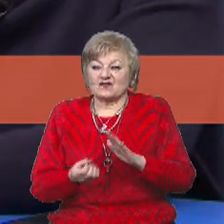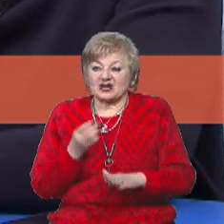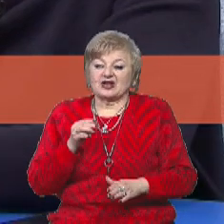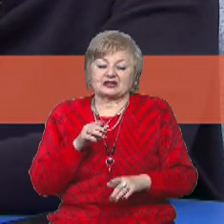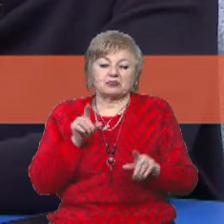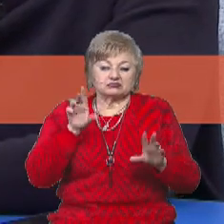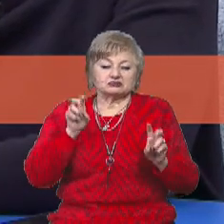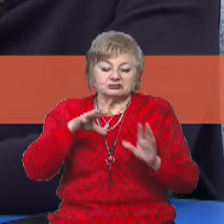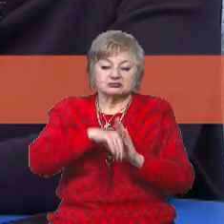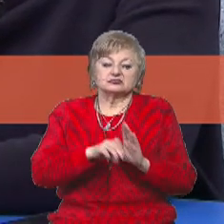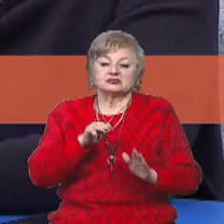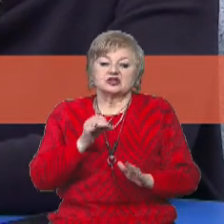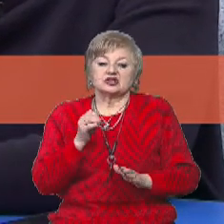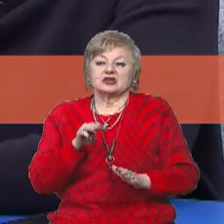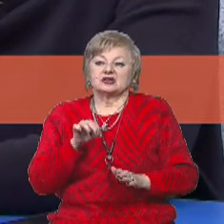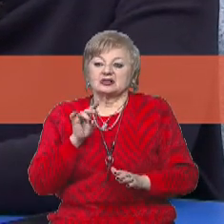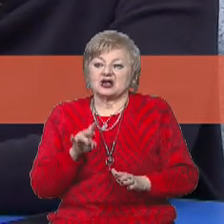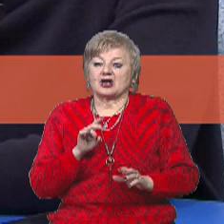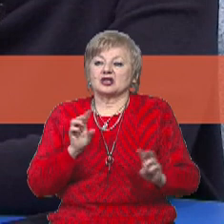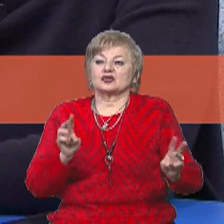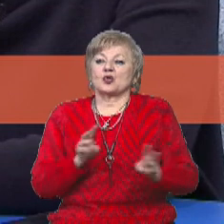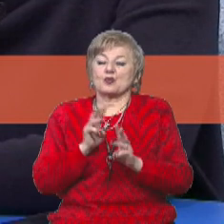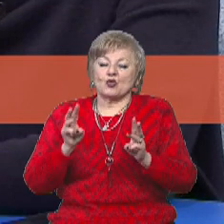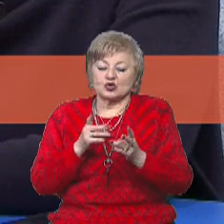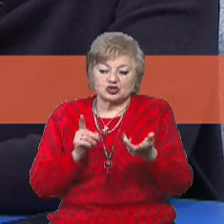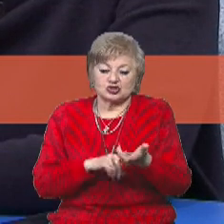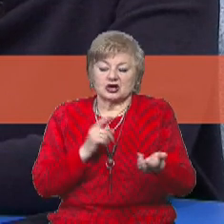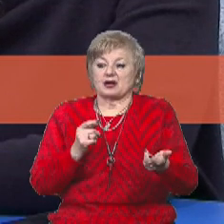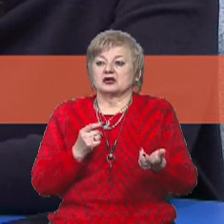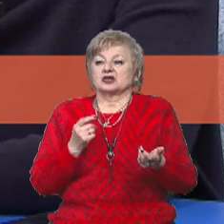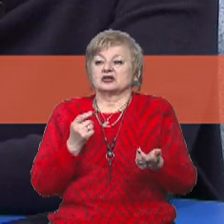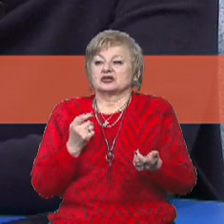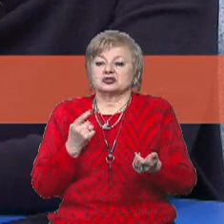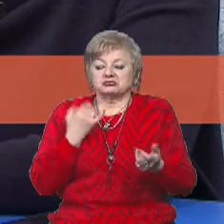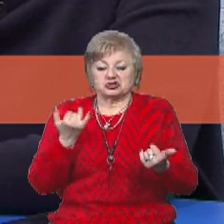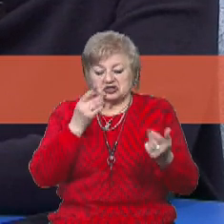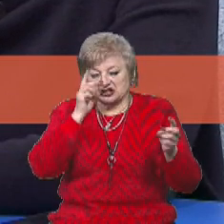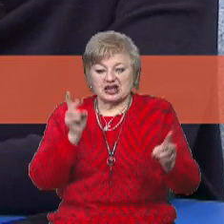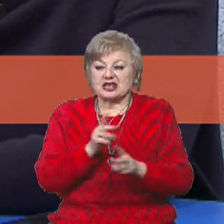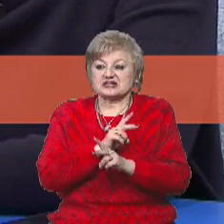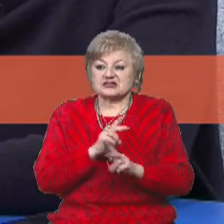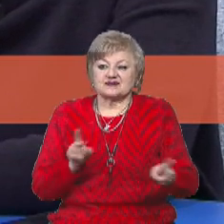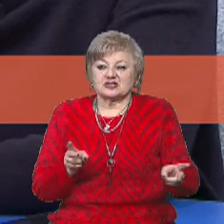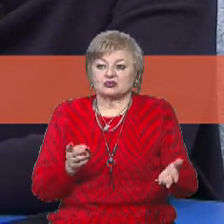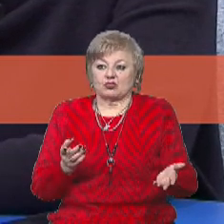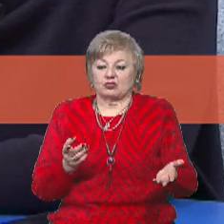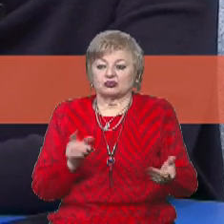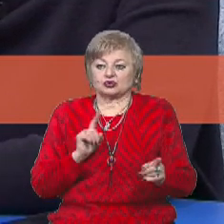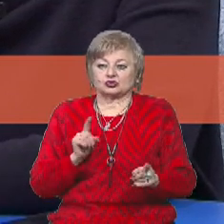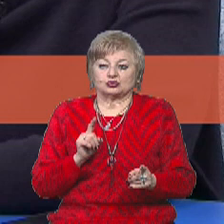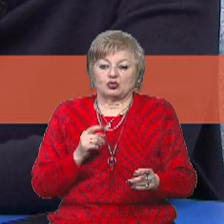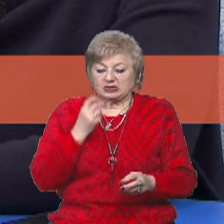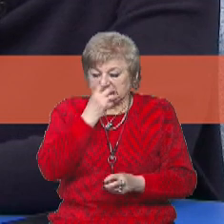да, в липні місяці, пожежа на Кліоні. Зараз якийсь невідомий, ну, невідома речовина,